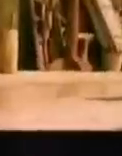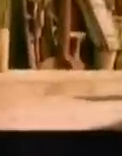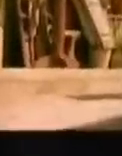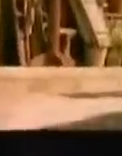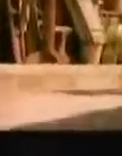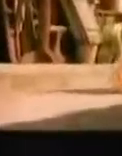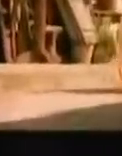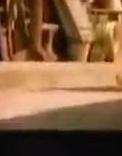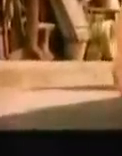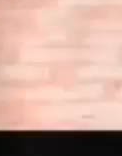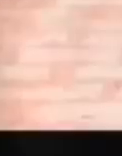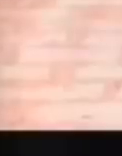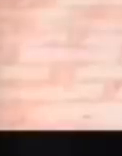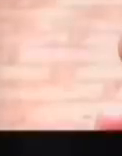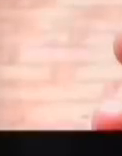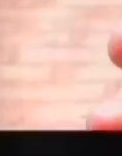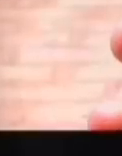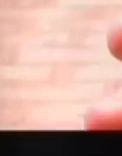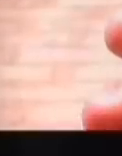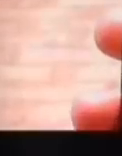Heard that?